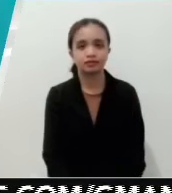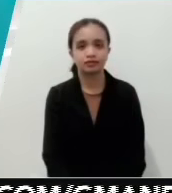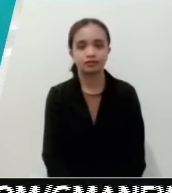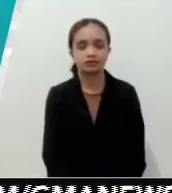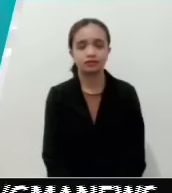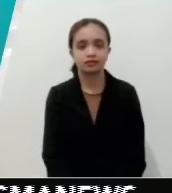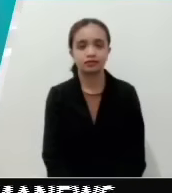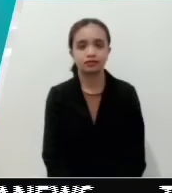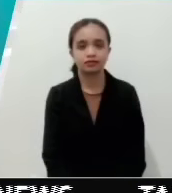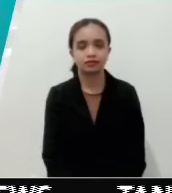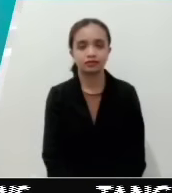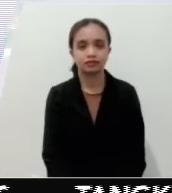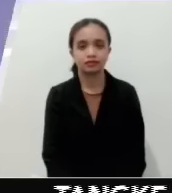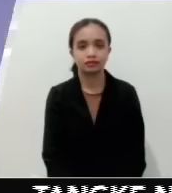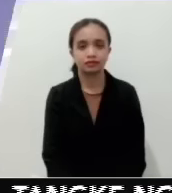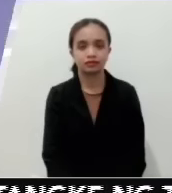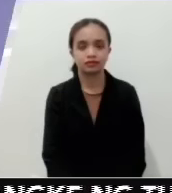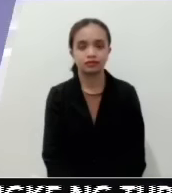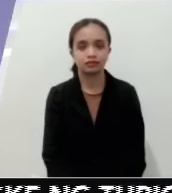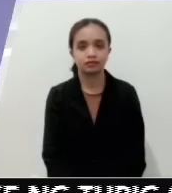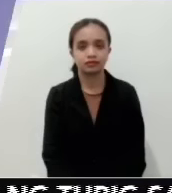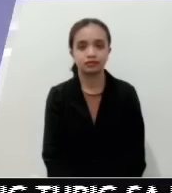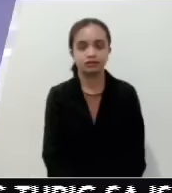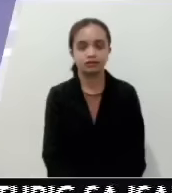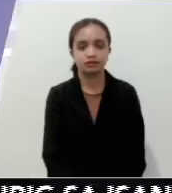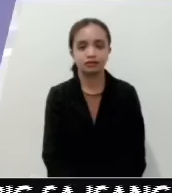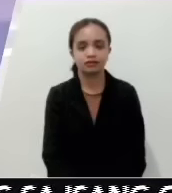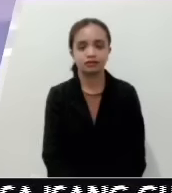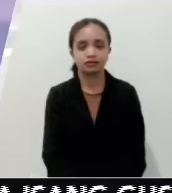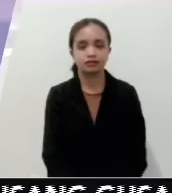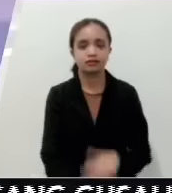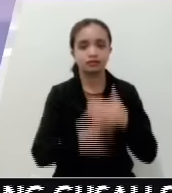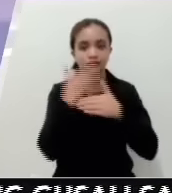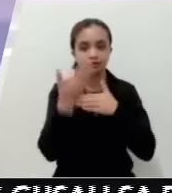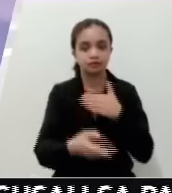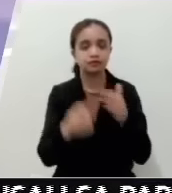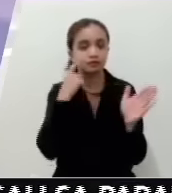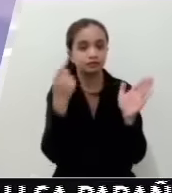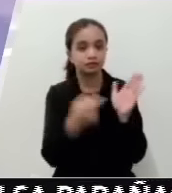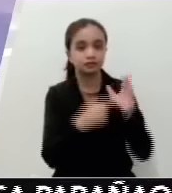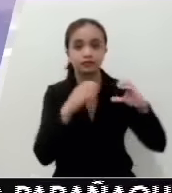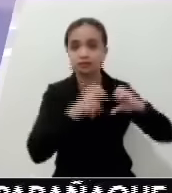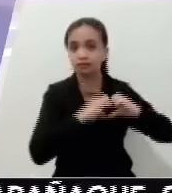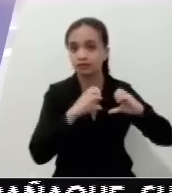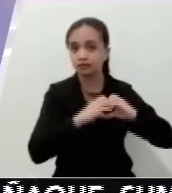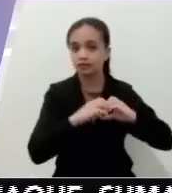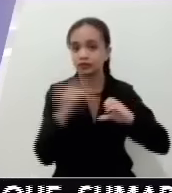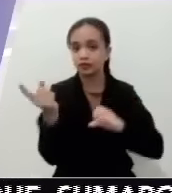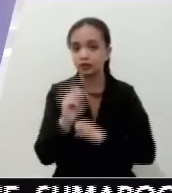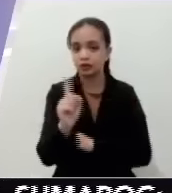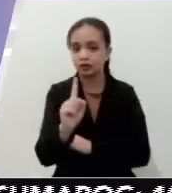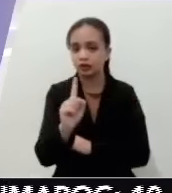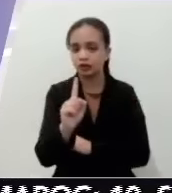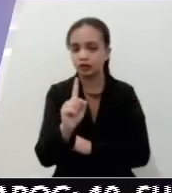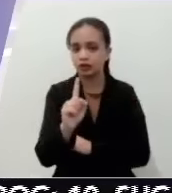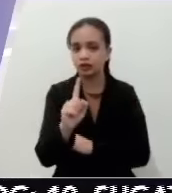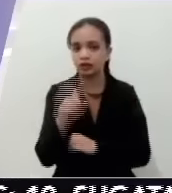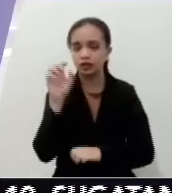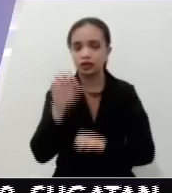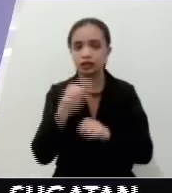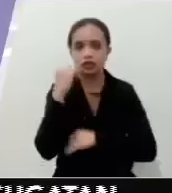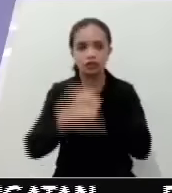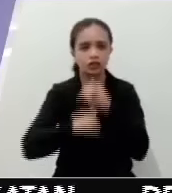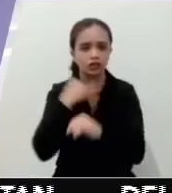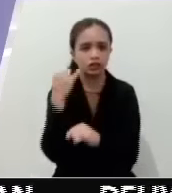24 Oras binigyan ng pagkilala ang GMA Network ng fik o federation of International Cable TV